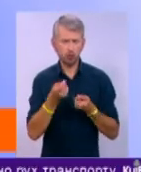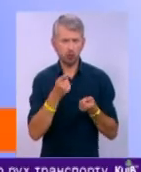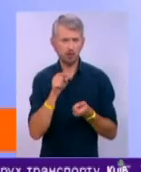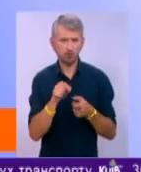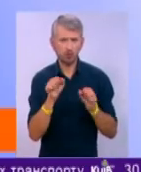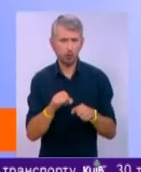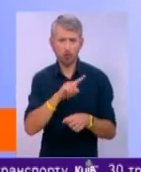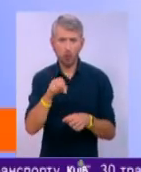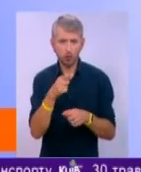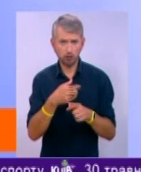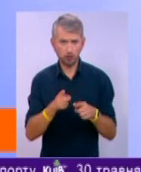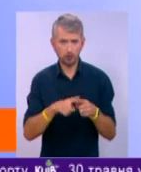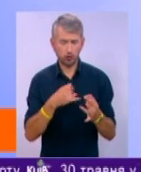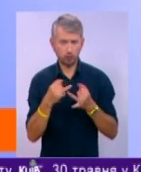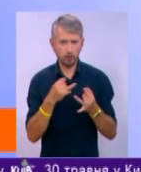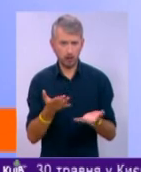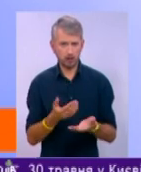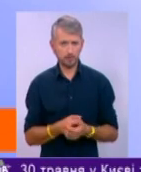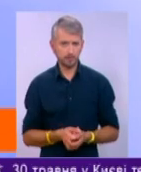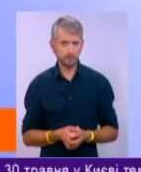буквально можна годину тільки про це розмовляти. І тому...